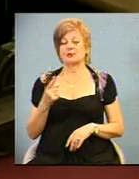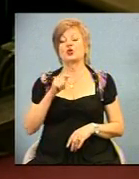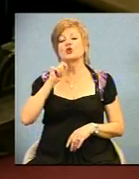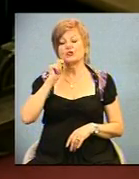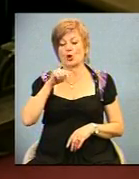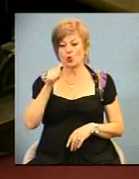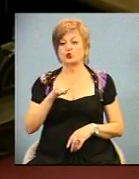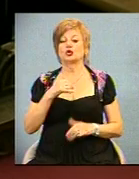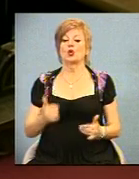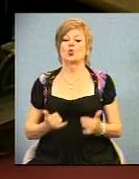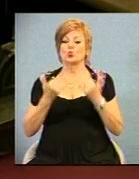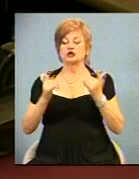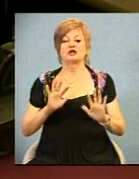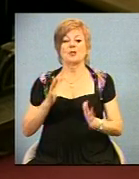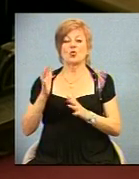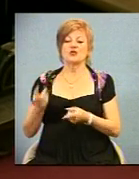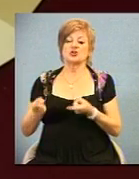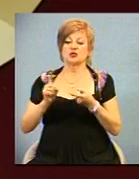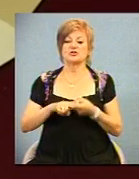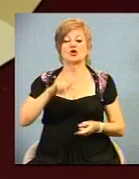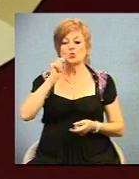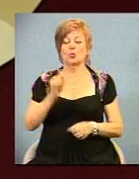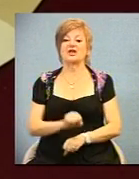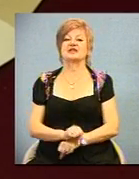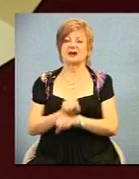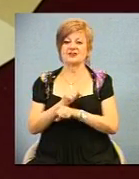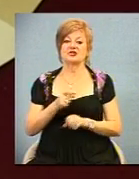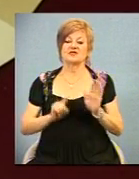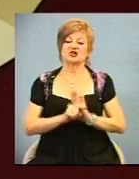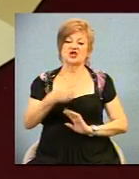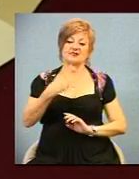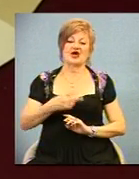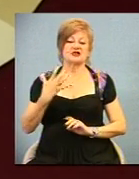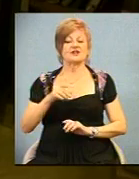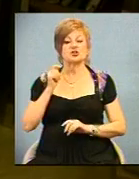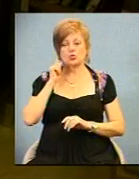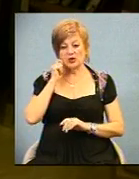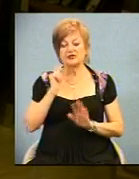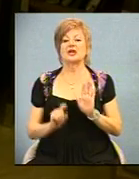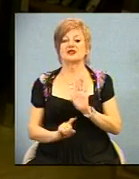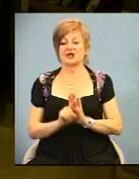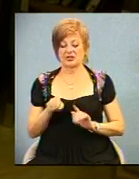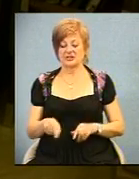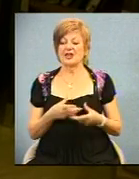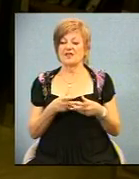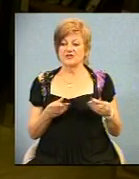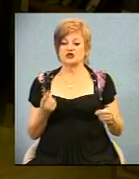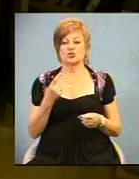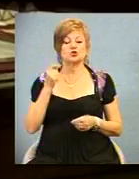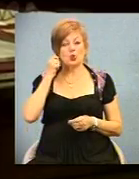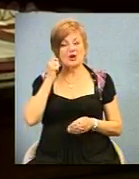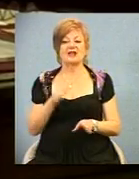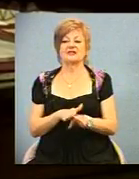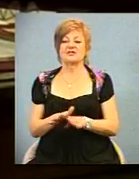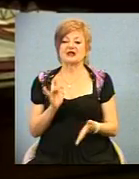Україна вшановує події та осіб, що пов'язані з українською революцією початку ХХ століття. Розпочали цієї весни, коли 100 років